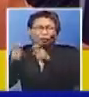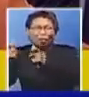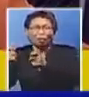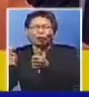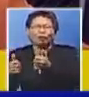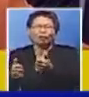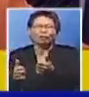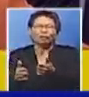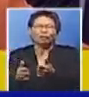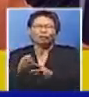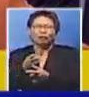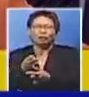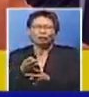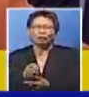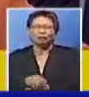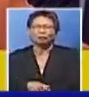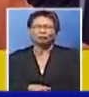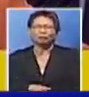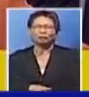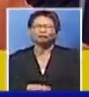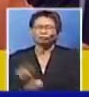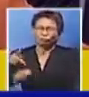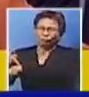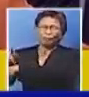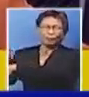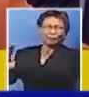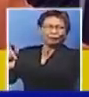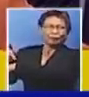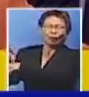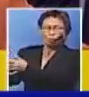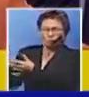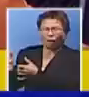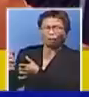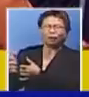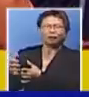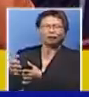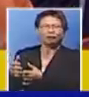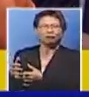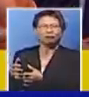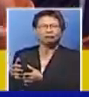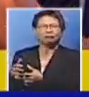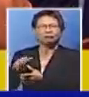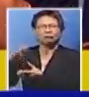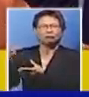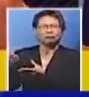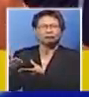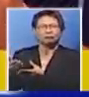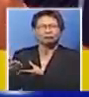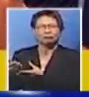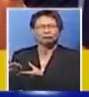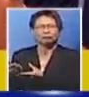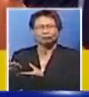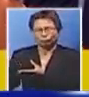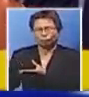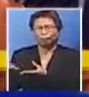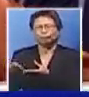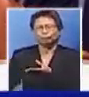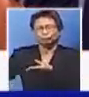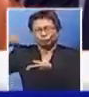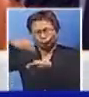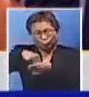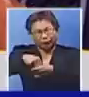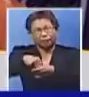not. And then, of course, Philippines will one day slot in their rightful place. And it's